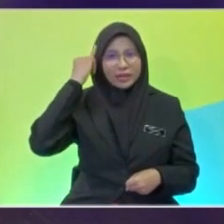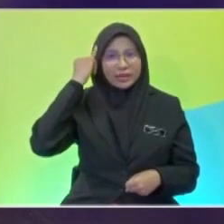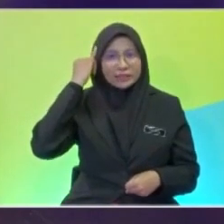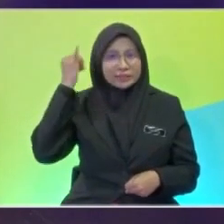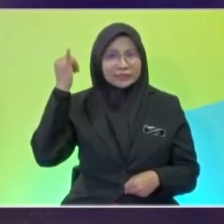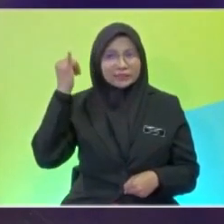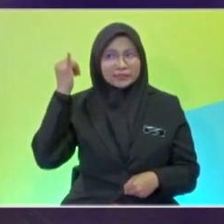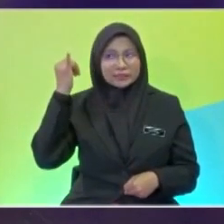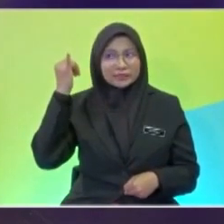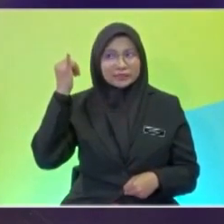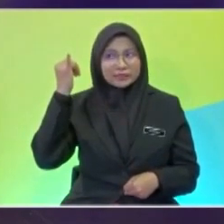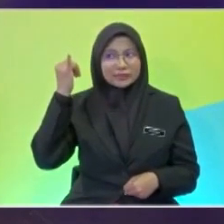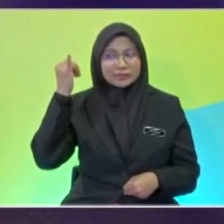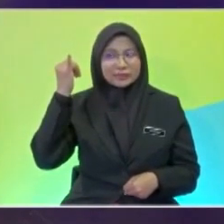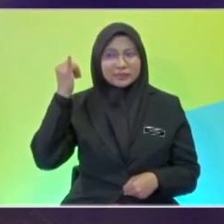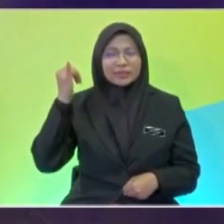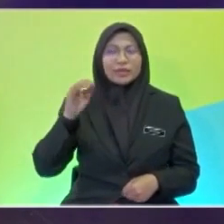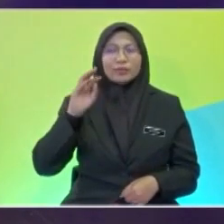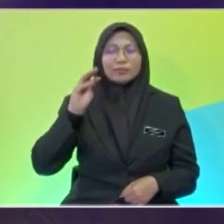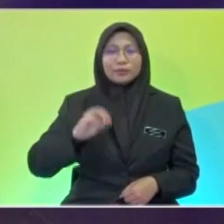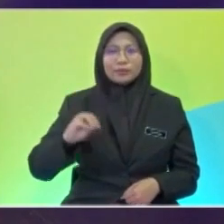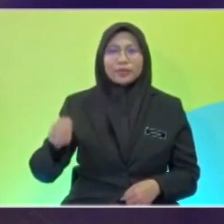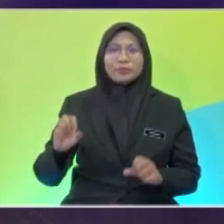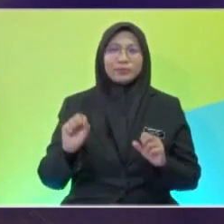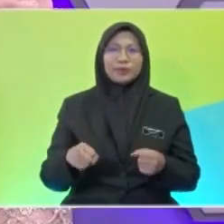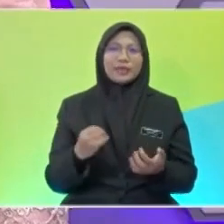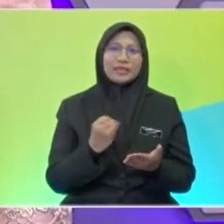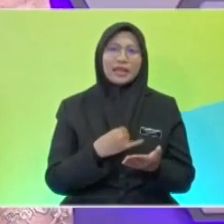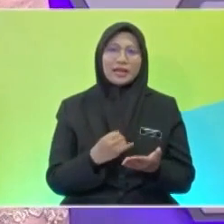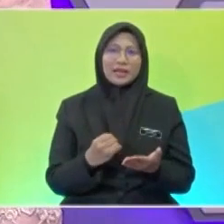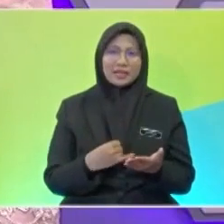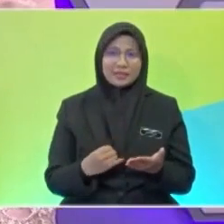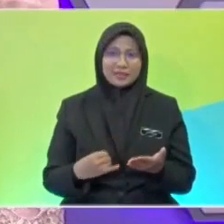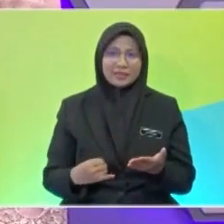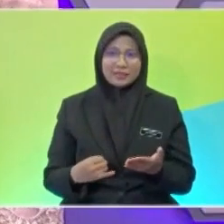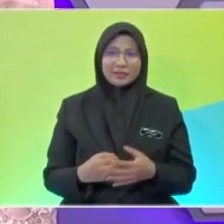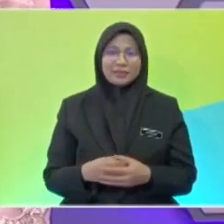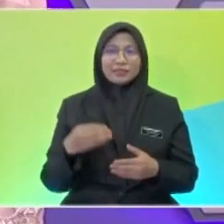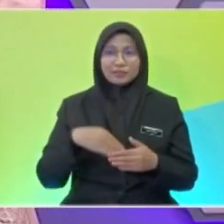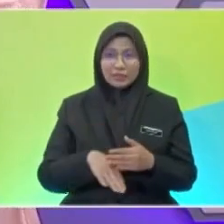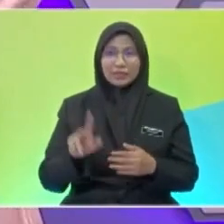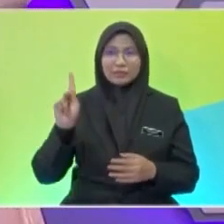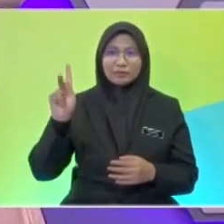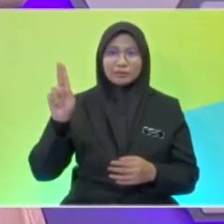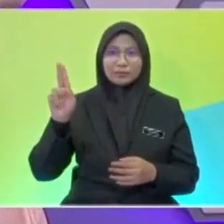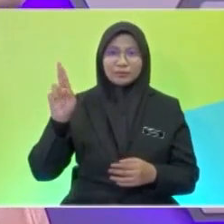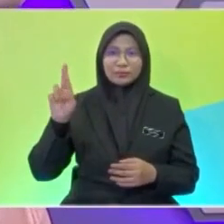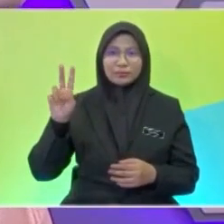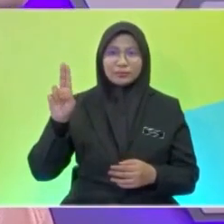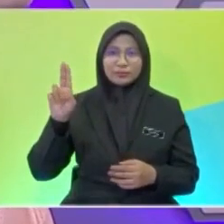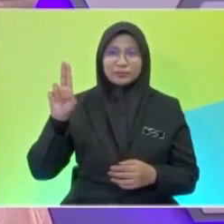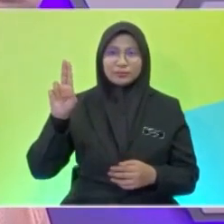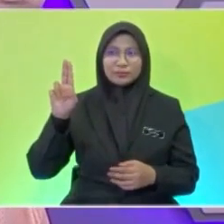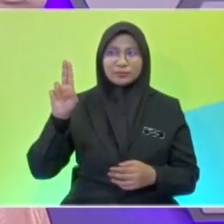dan juga ya calon jadi dalam di SGP ataupun kurikulum kita terdapat